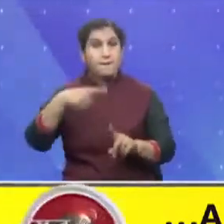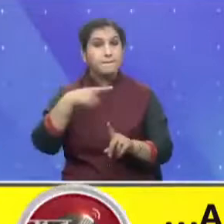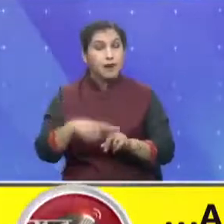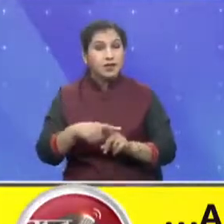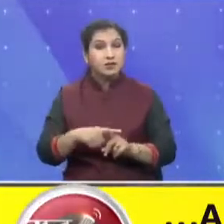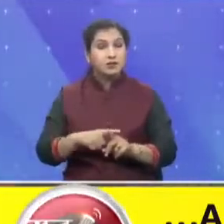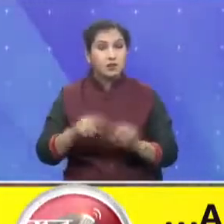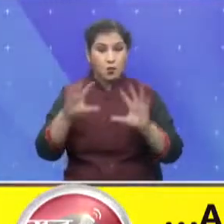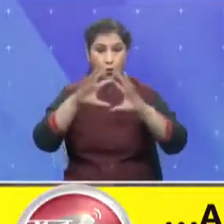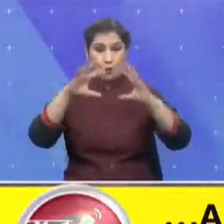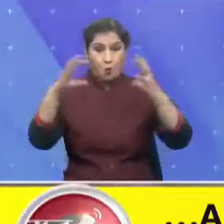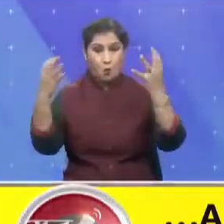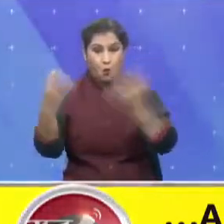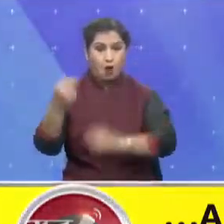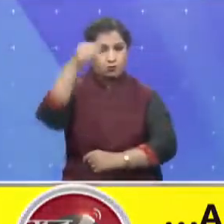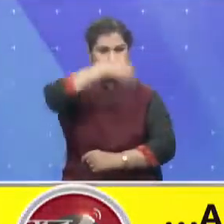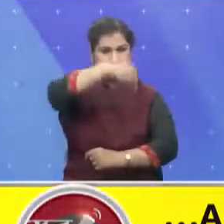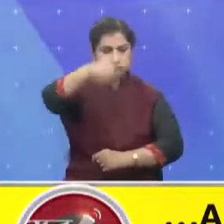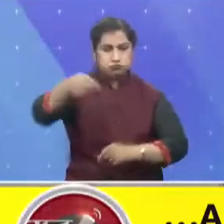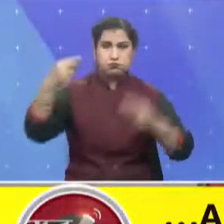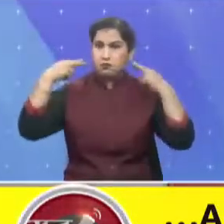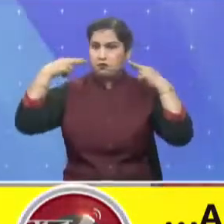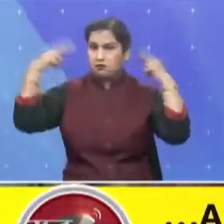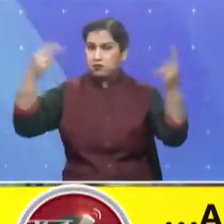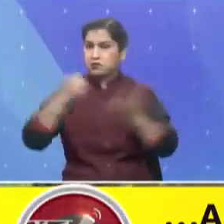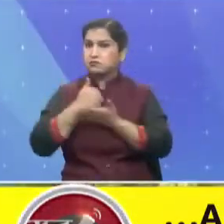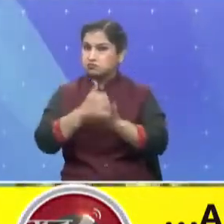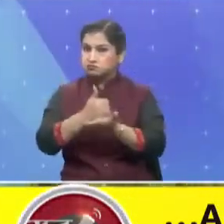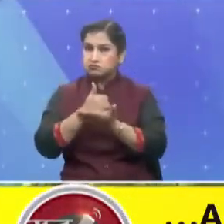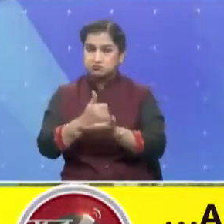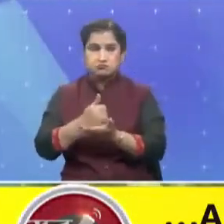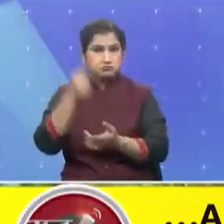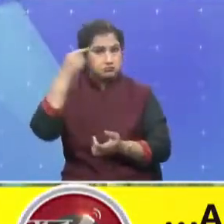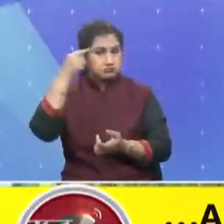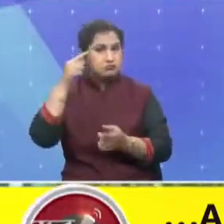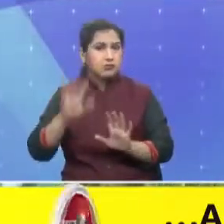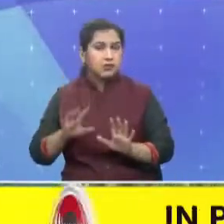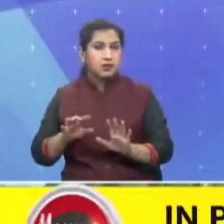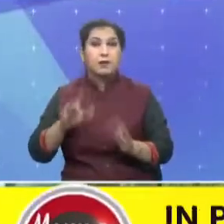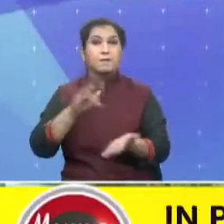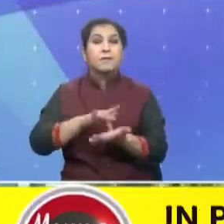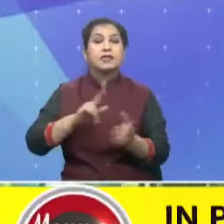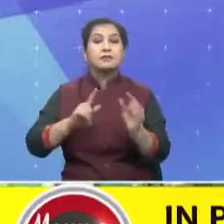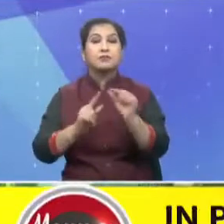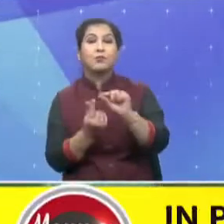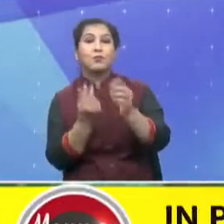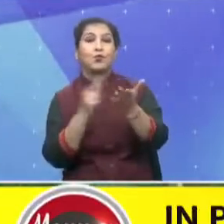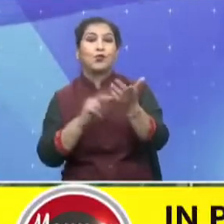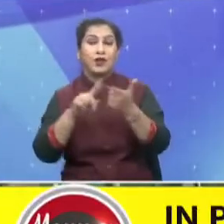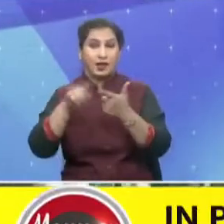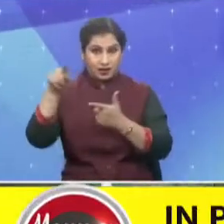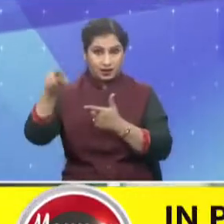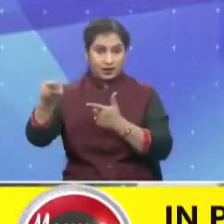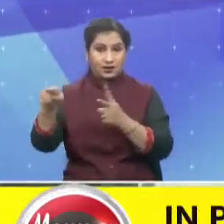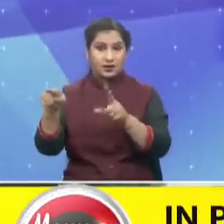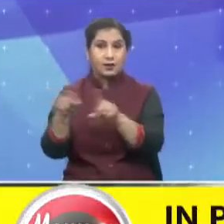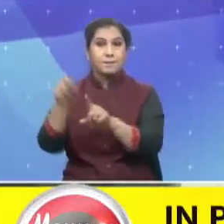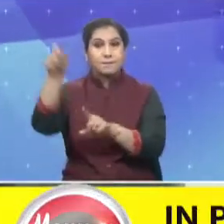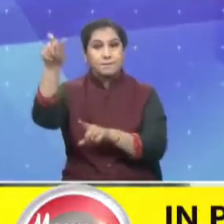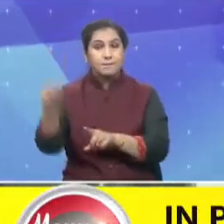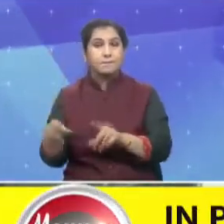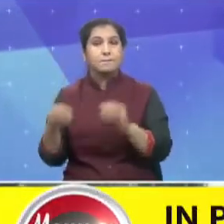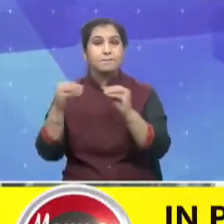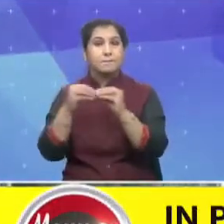बल्कि दुनिया भर में लोकप्रिय बनाने की है। पुणे में भंडारकर